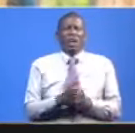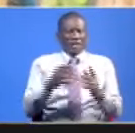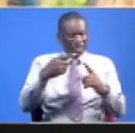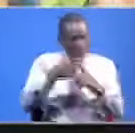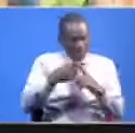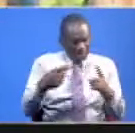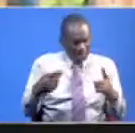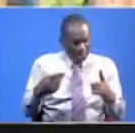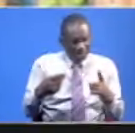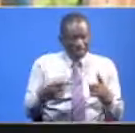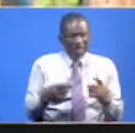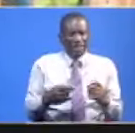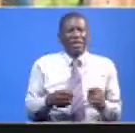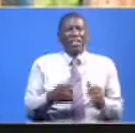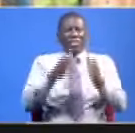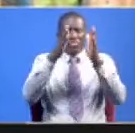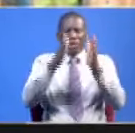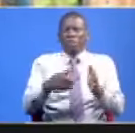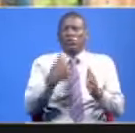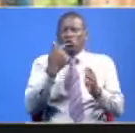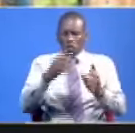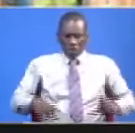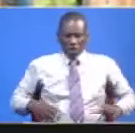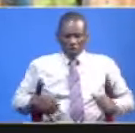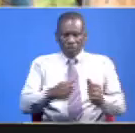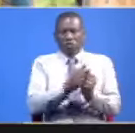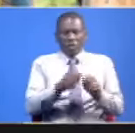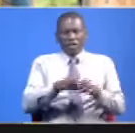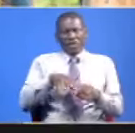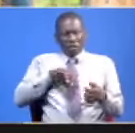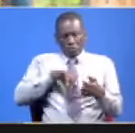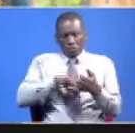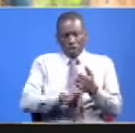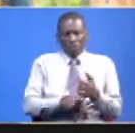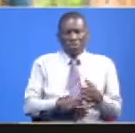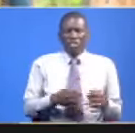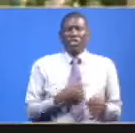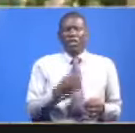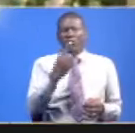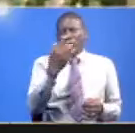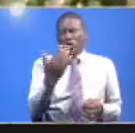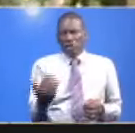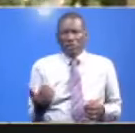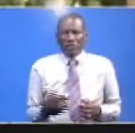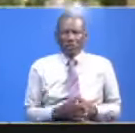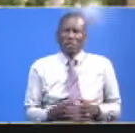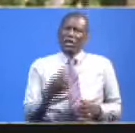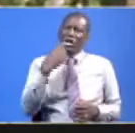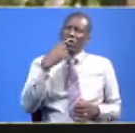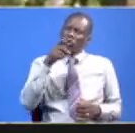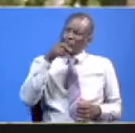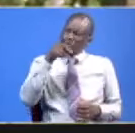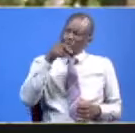Akaua ambaye alikuwa anaishi naye ni kama bibi yake wako na mtoto mmoja. Nilimwambia